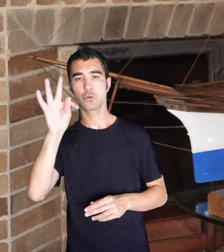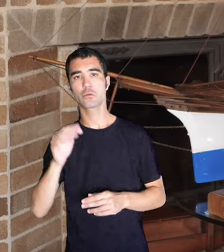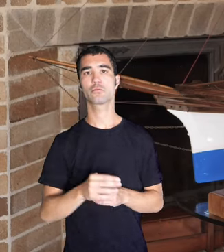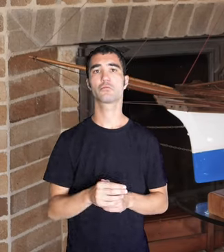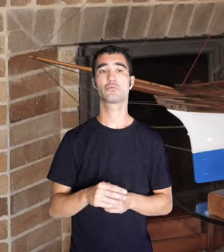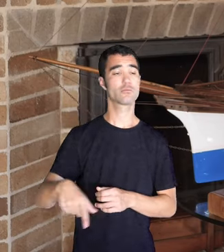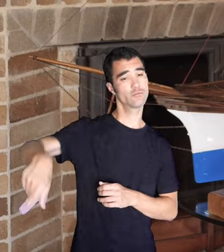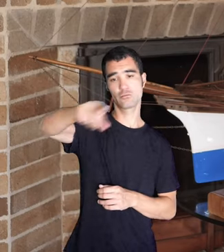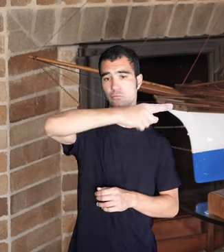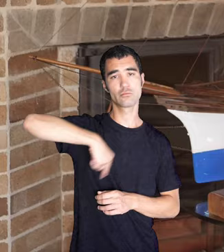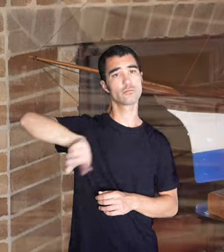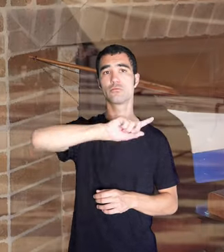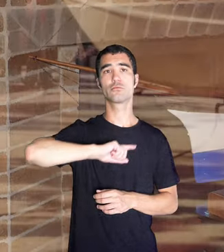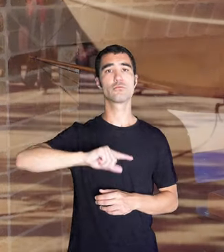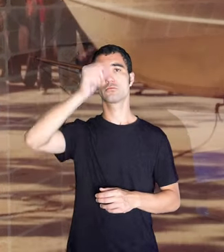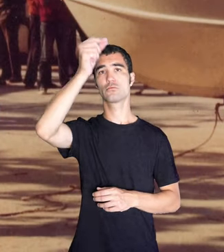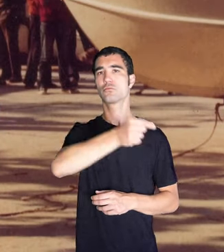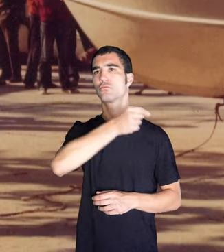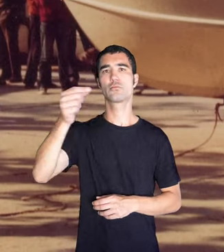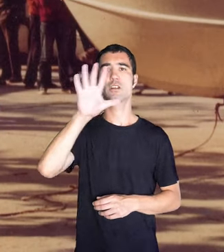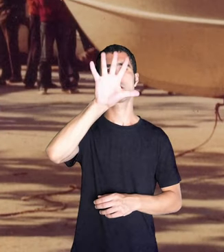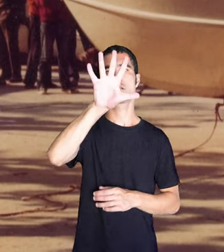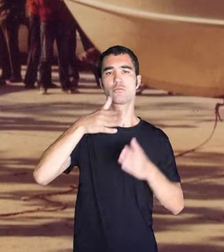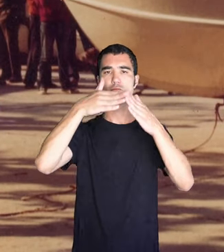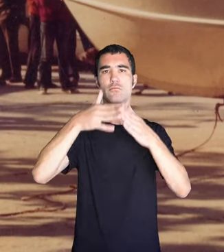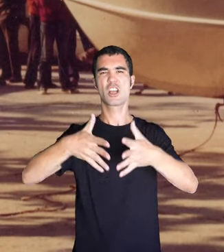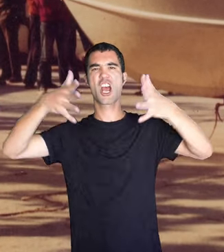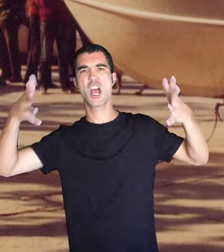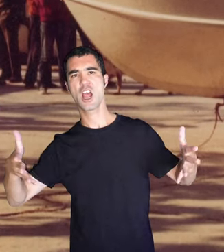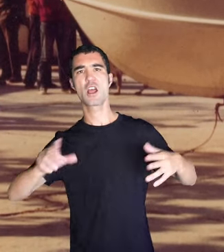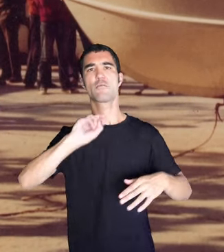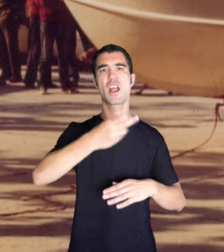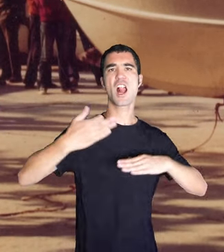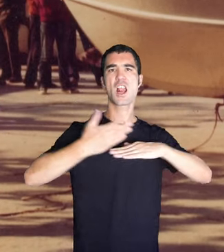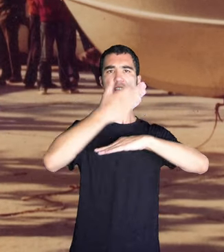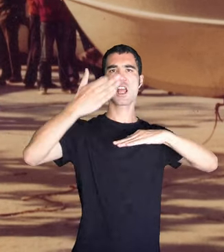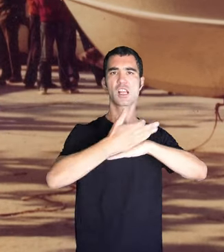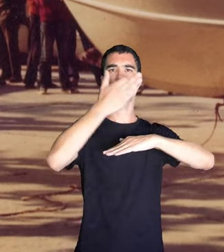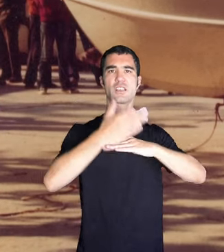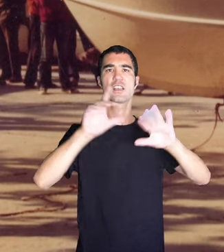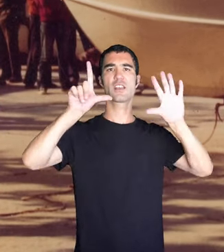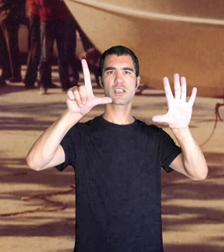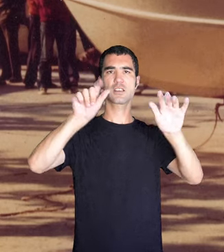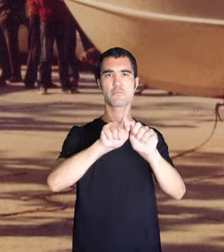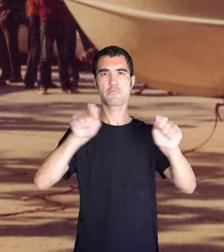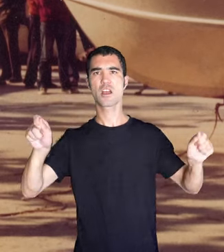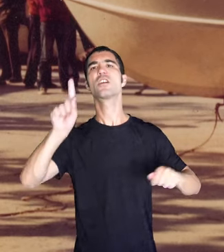lleutet. Varen ser cinc barques grosses, després una lanxa de 7 metres també,